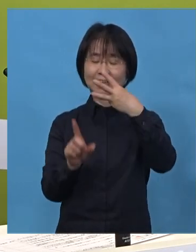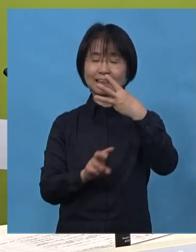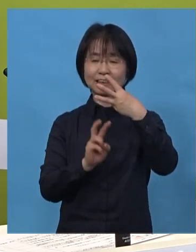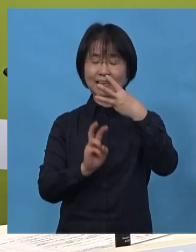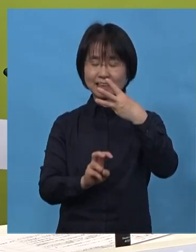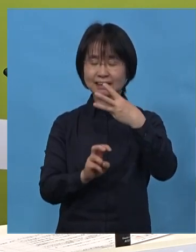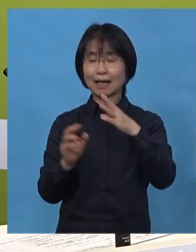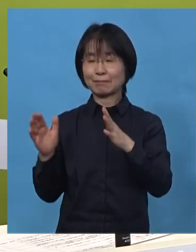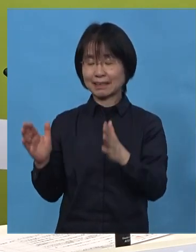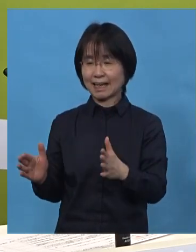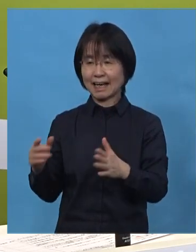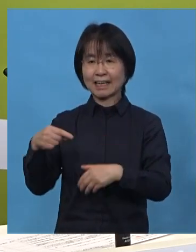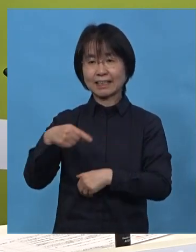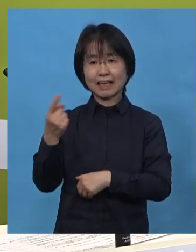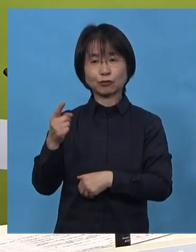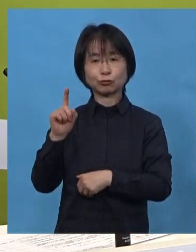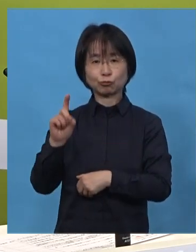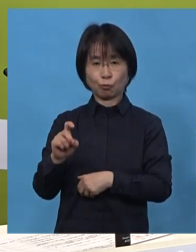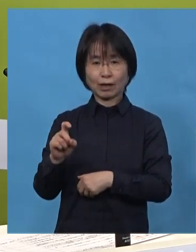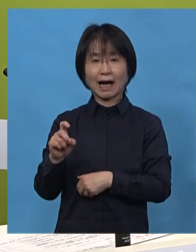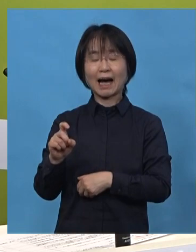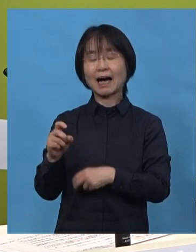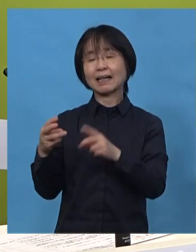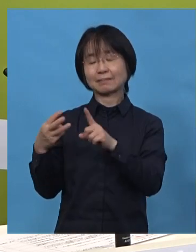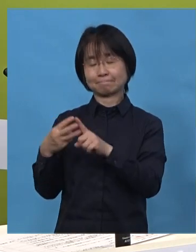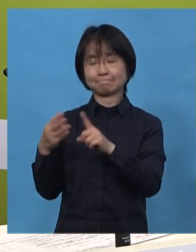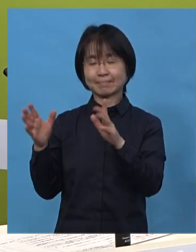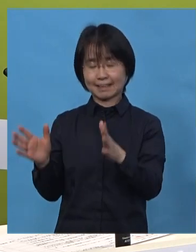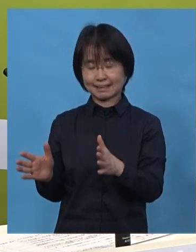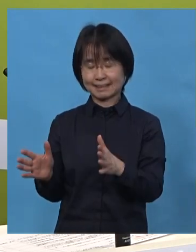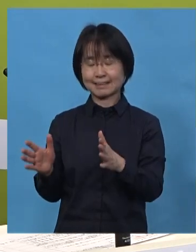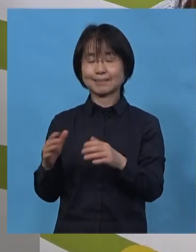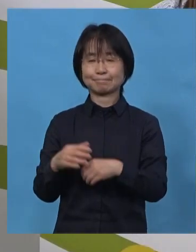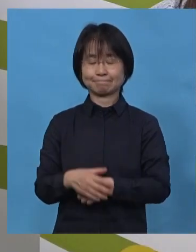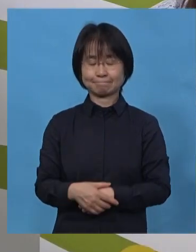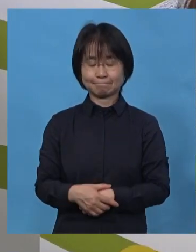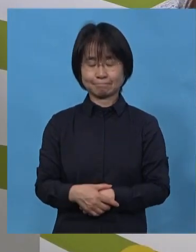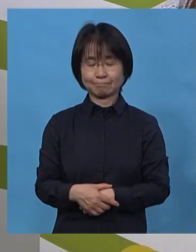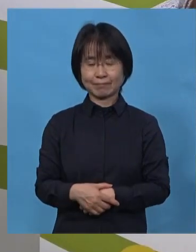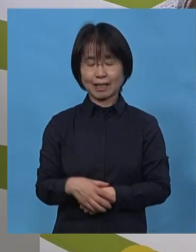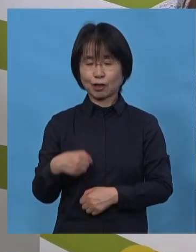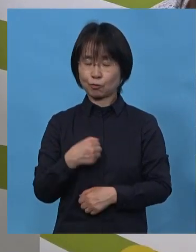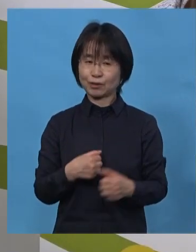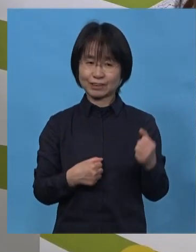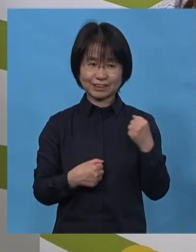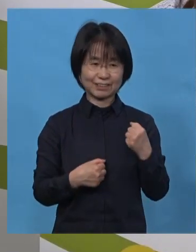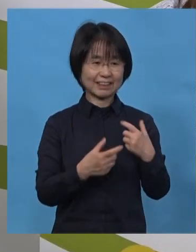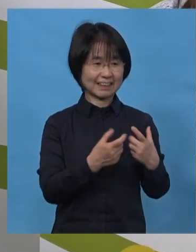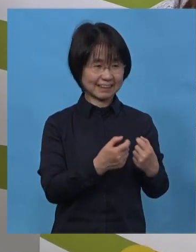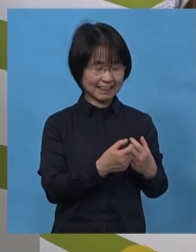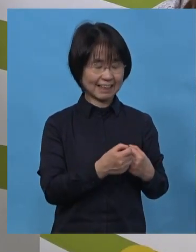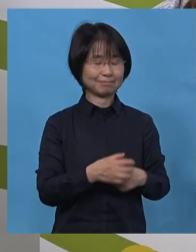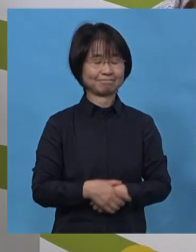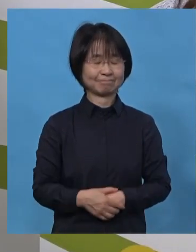110日間を除雪作業機関として対応しておりますなるほどとても心